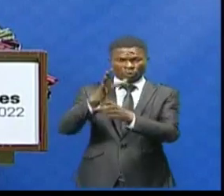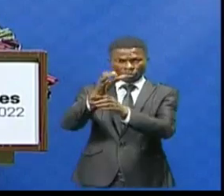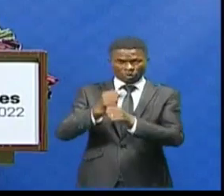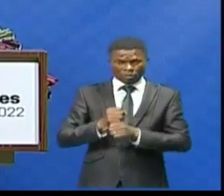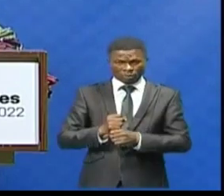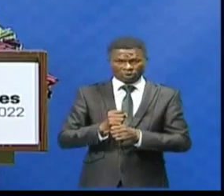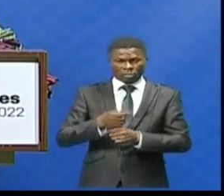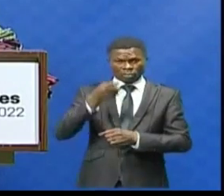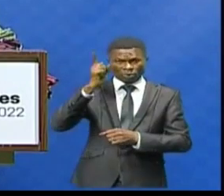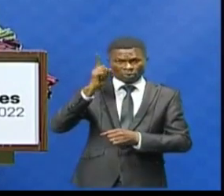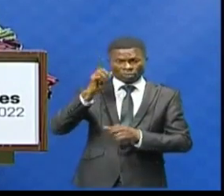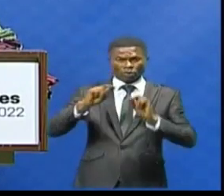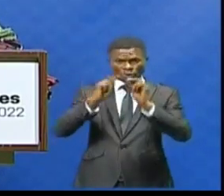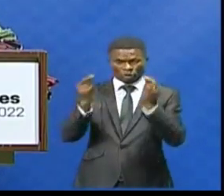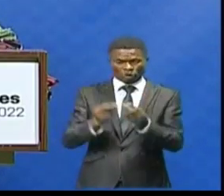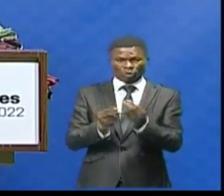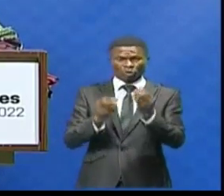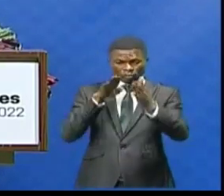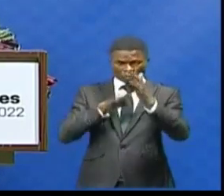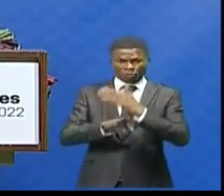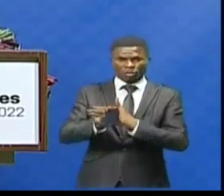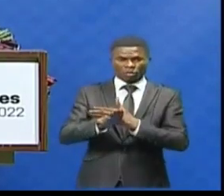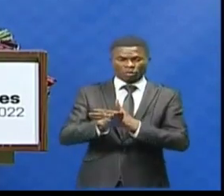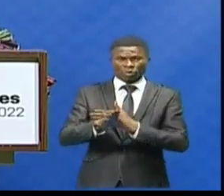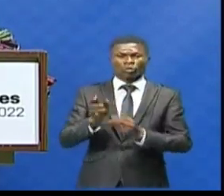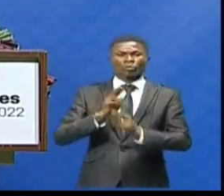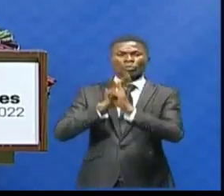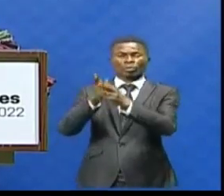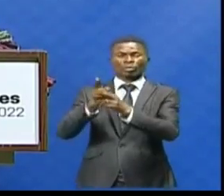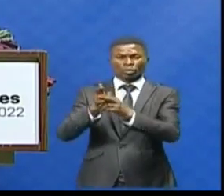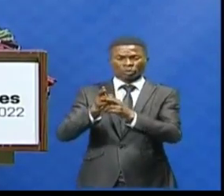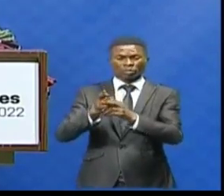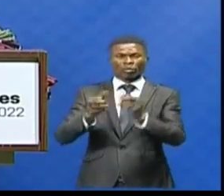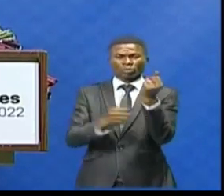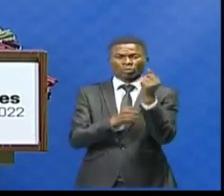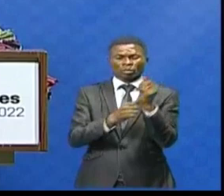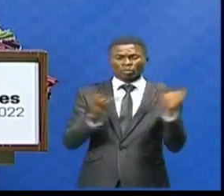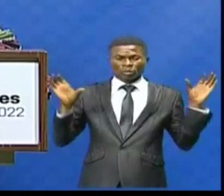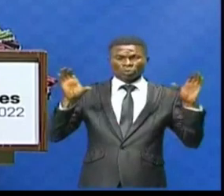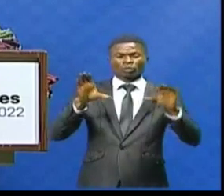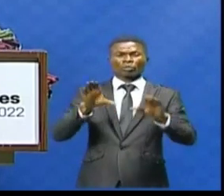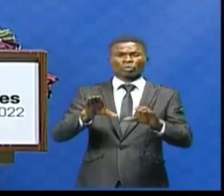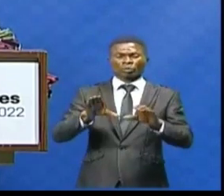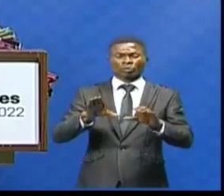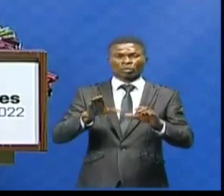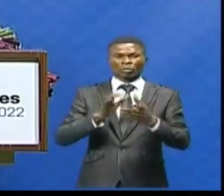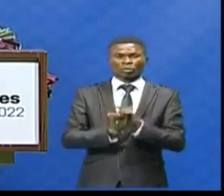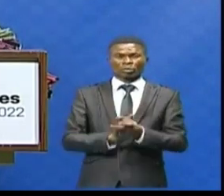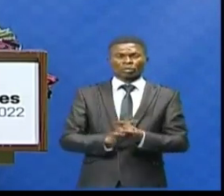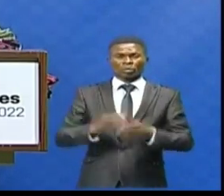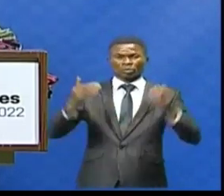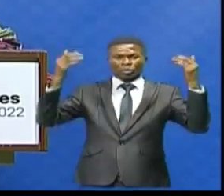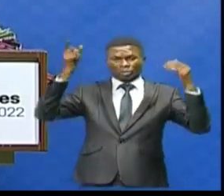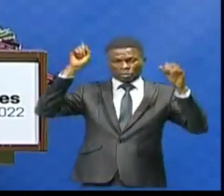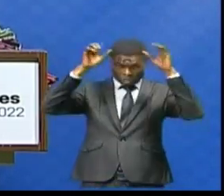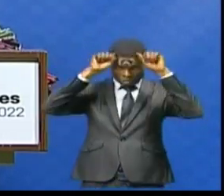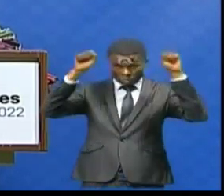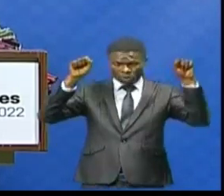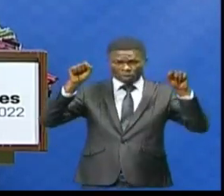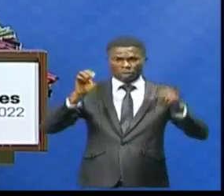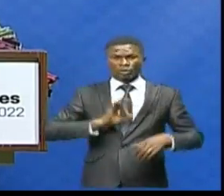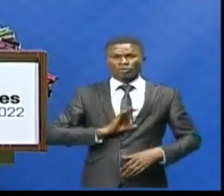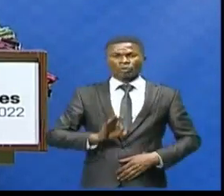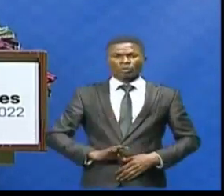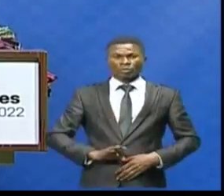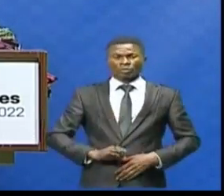déjà leur première vague de recrues et ont répondu à cette mobilisation décrétée par les commandants suprême